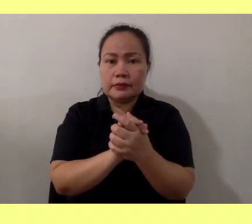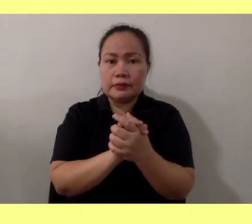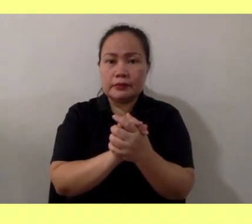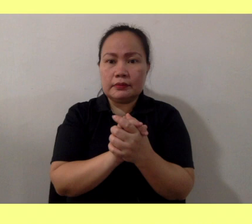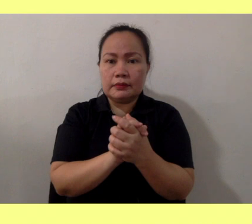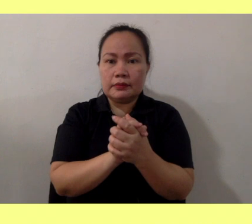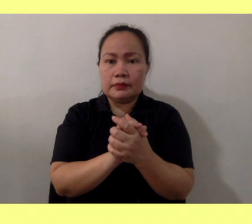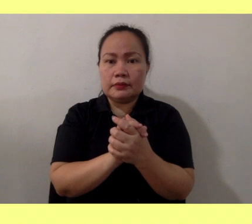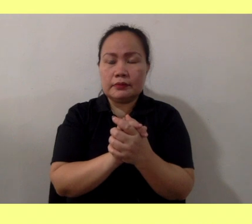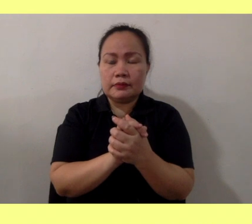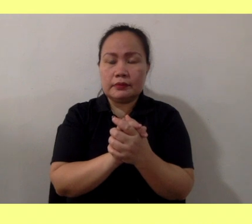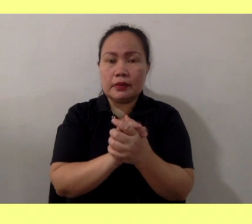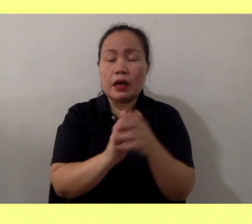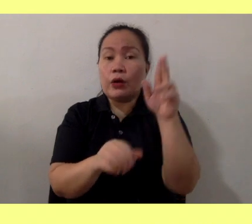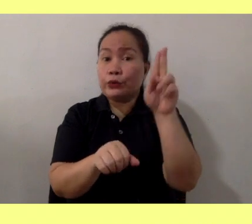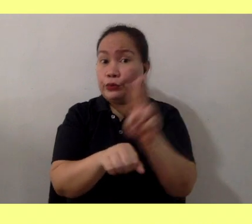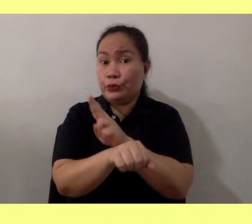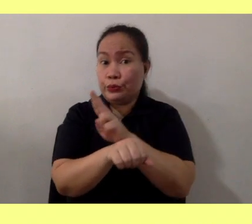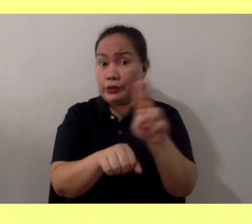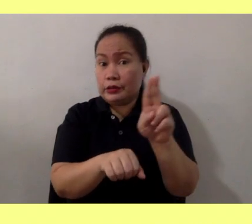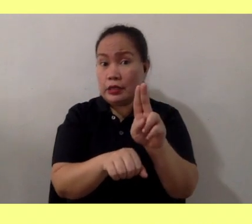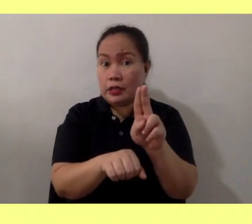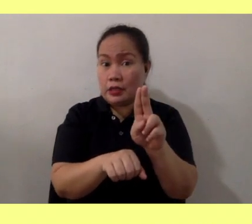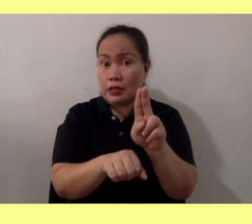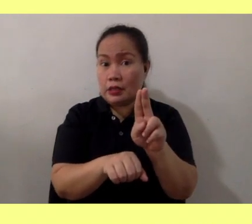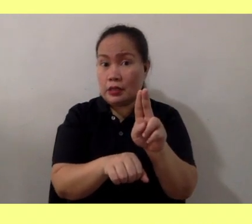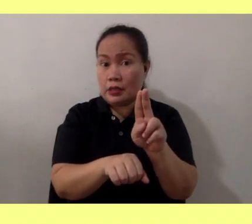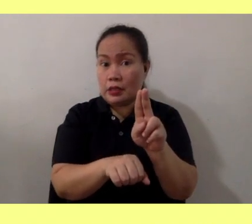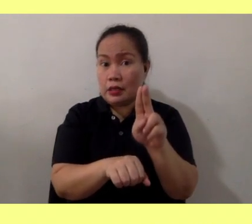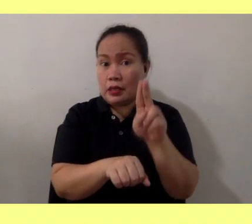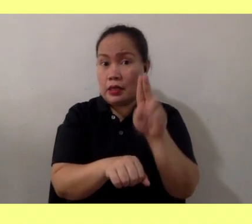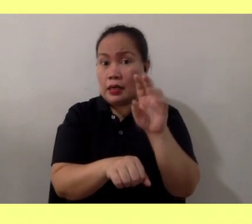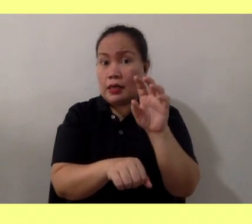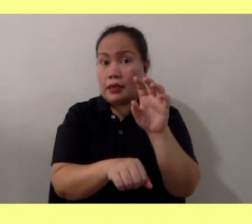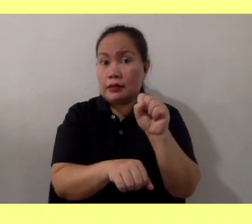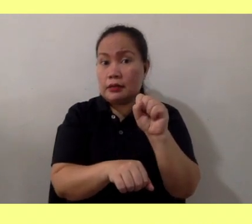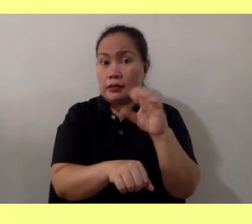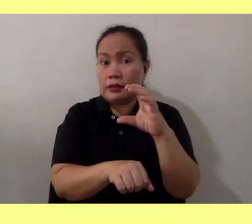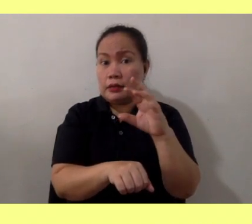gitna. Now, ang gusto niya, pangalanan mo raw ang plane using